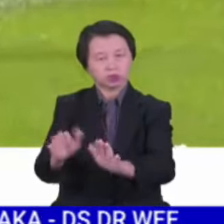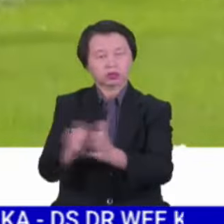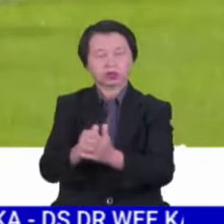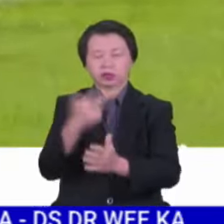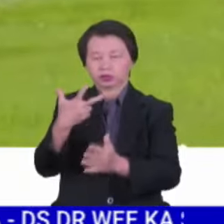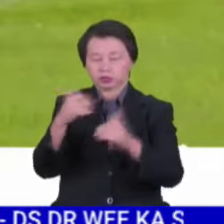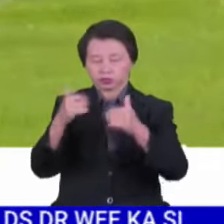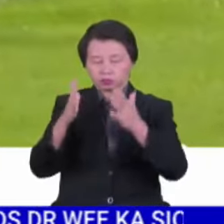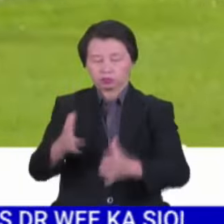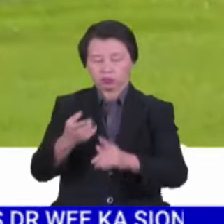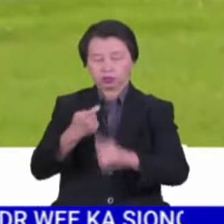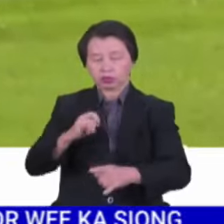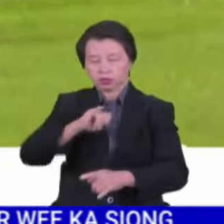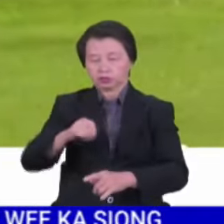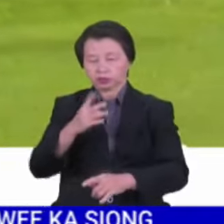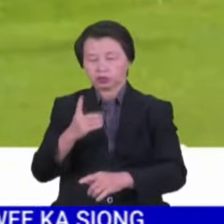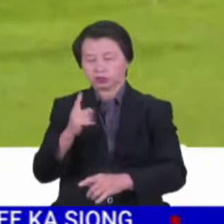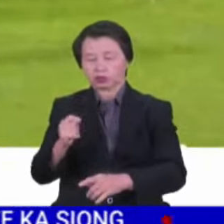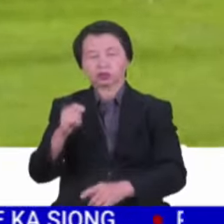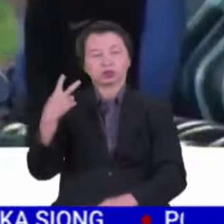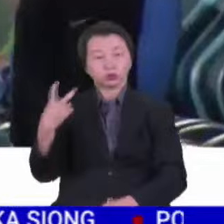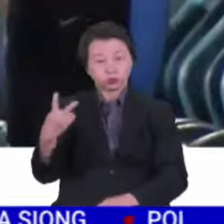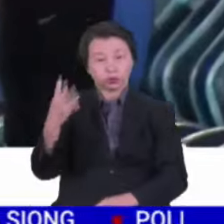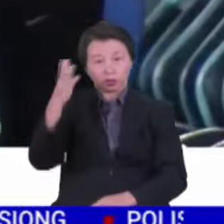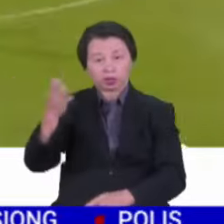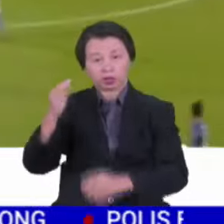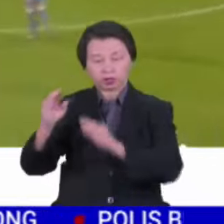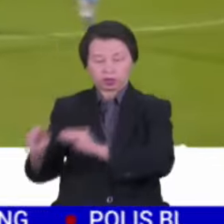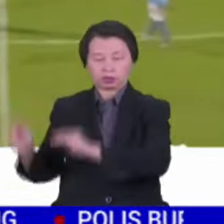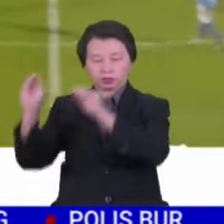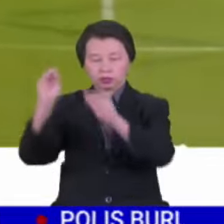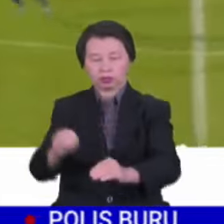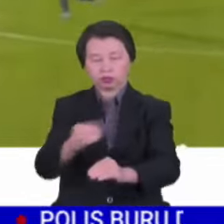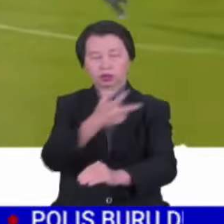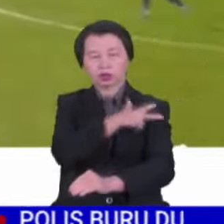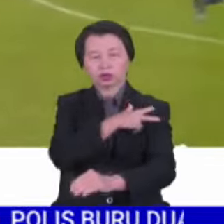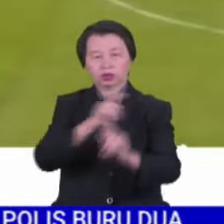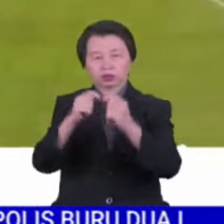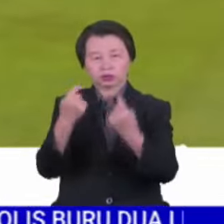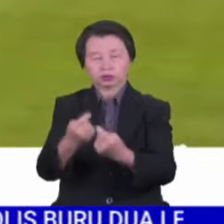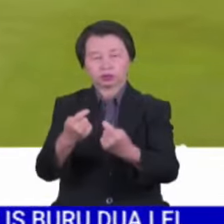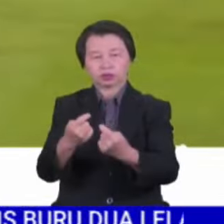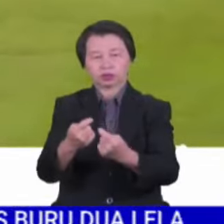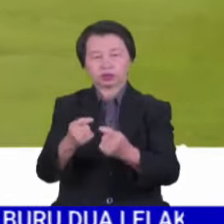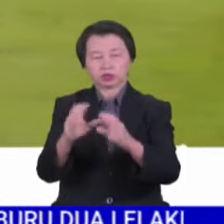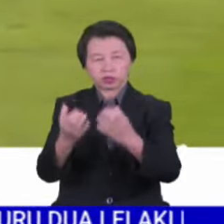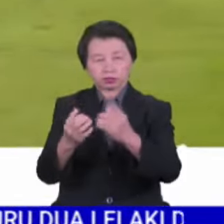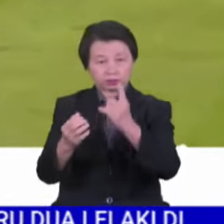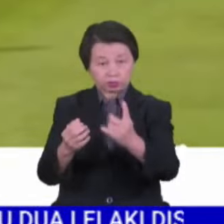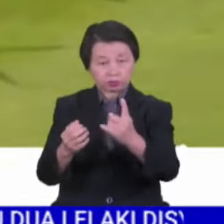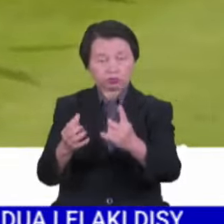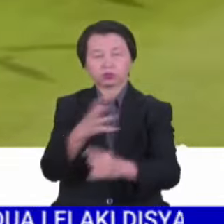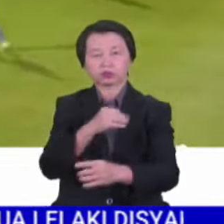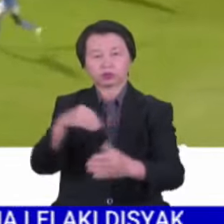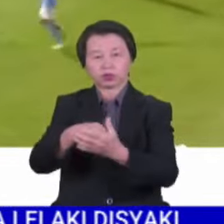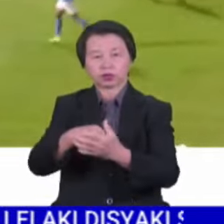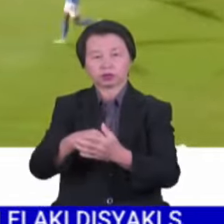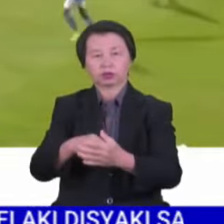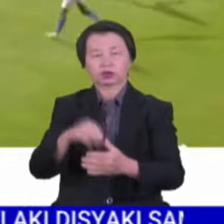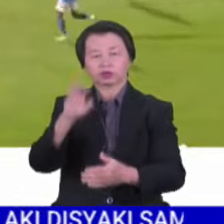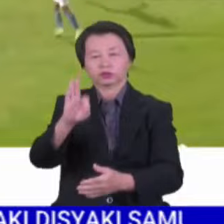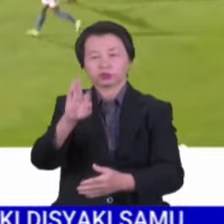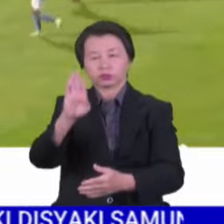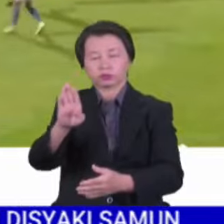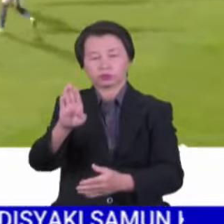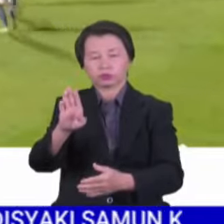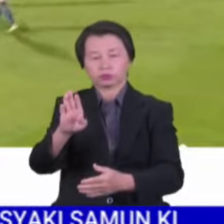serta 3 pemain daripada jadi di 2 juga akan dinaikkan pangkat ke pasukan Xenia dalam satu hantaran